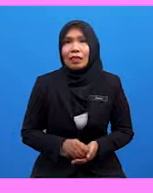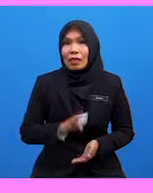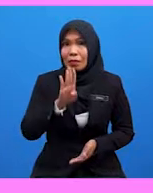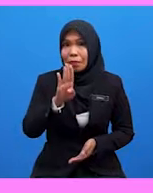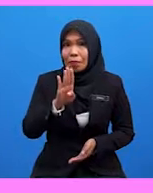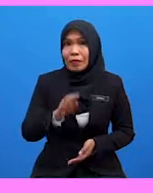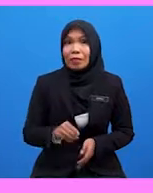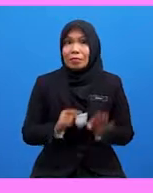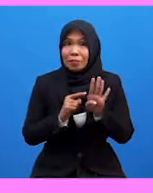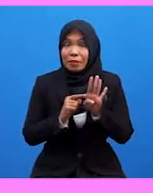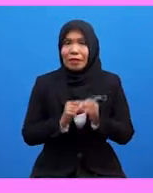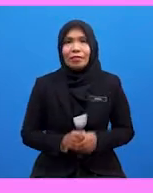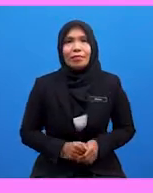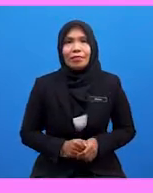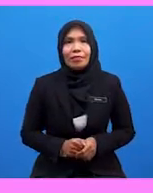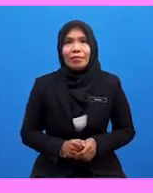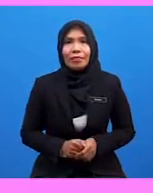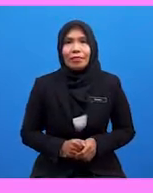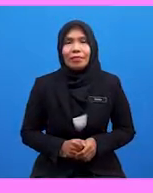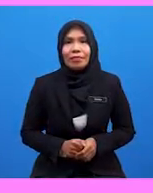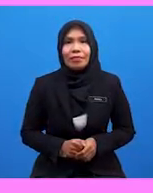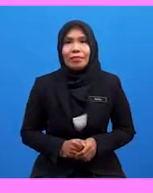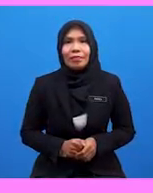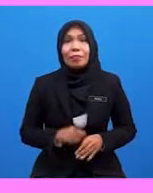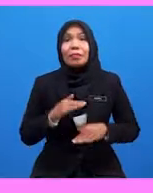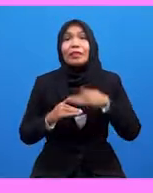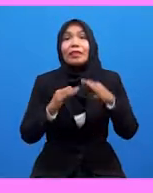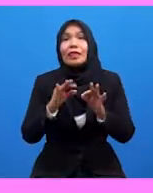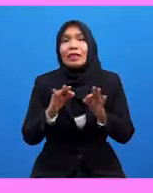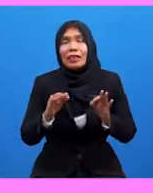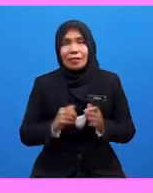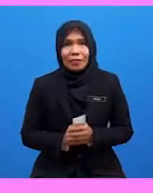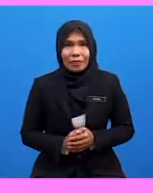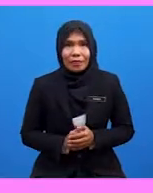pelajar diminta membina satu ayat perintah yang sesuai bagi Q.